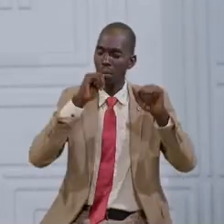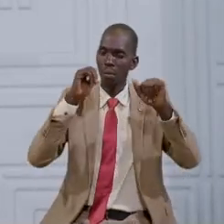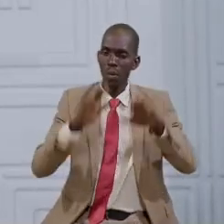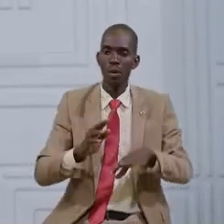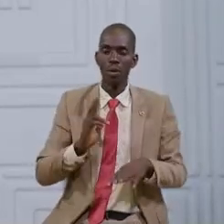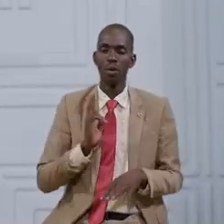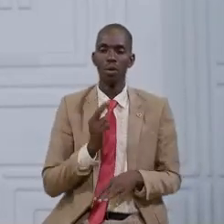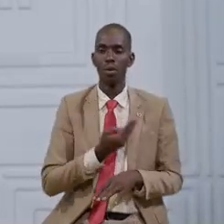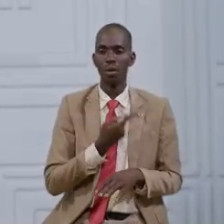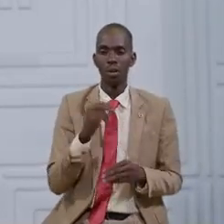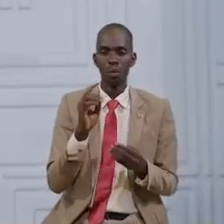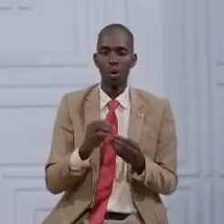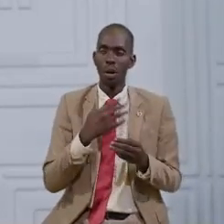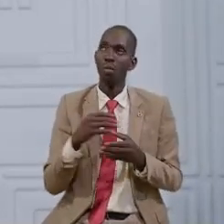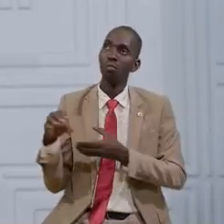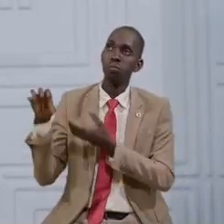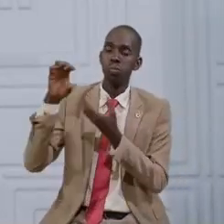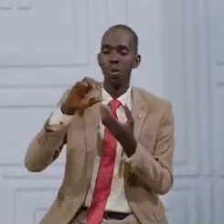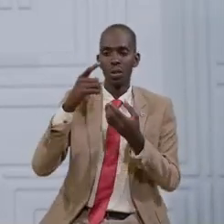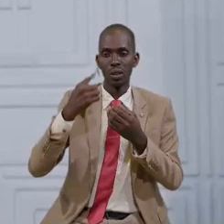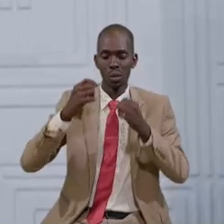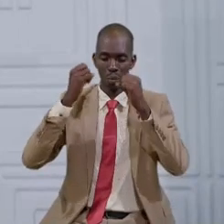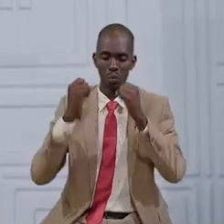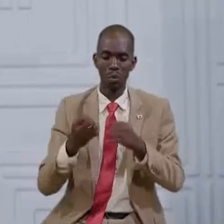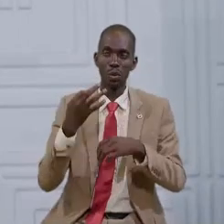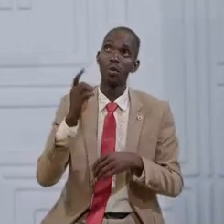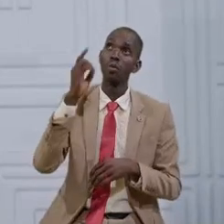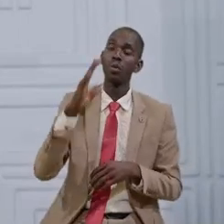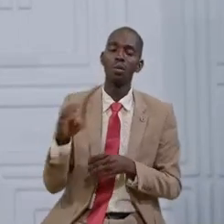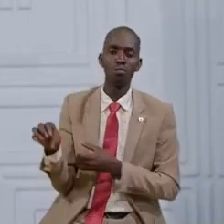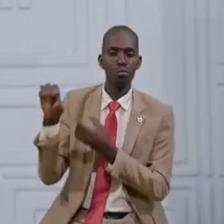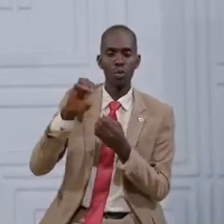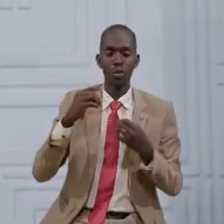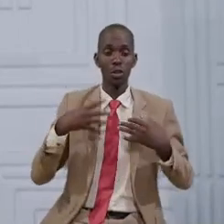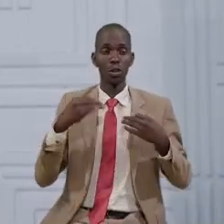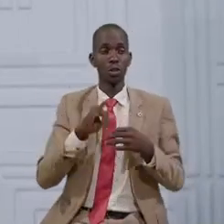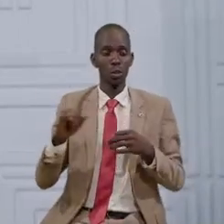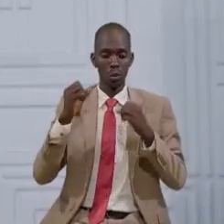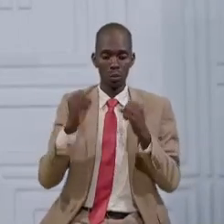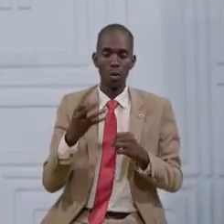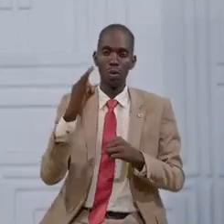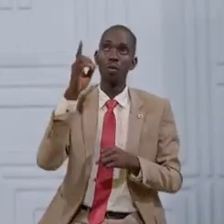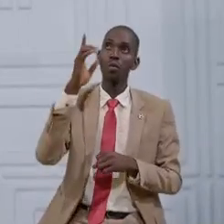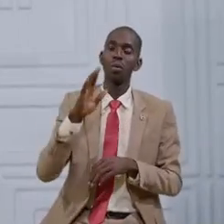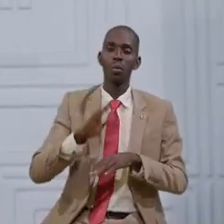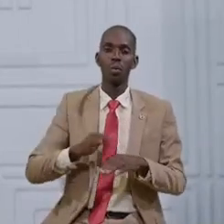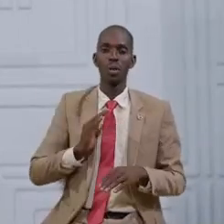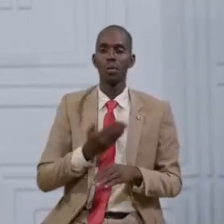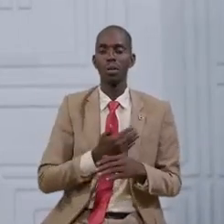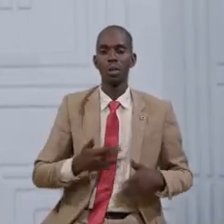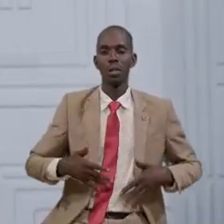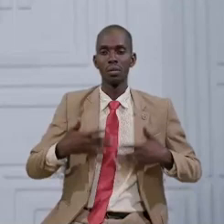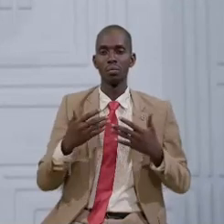Vous qui êtes assis, et commencez à prier et remettez votre cas entre les mains du Seigneur.